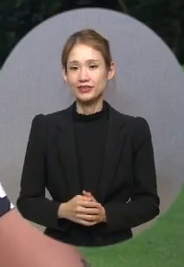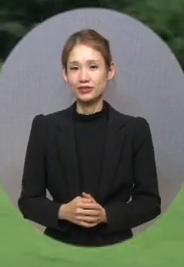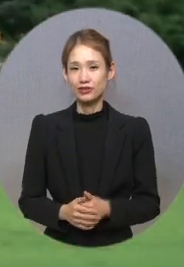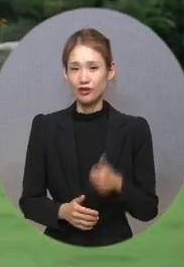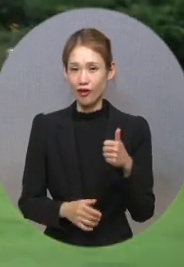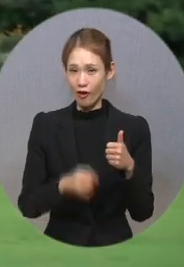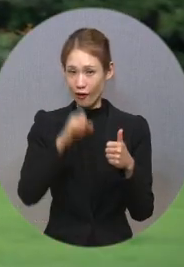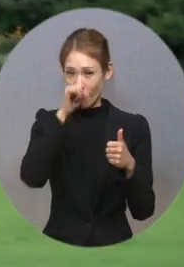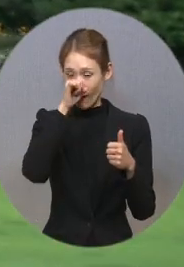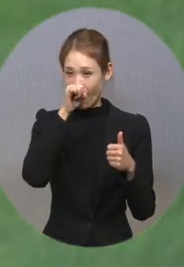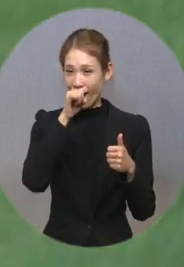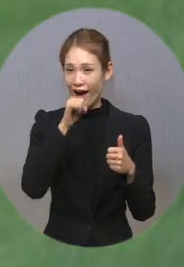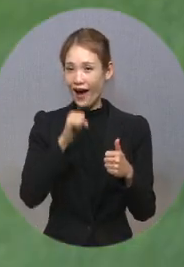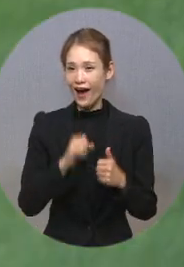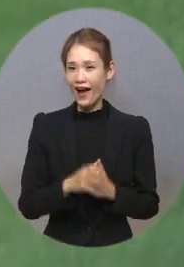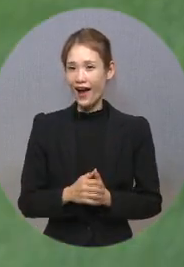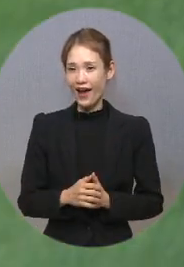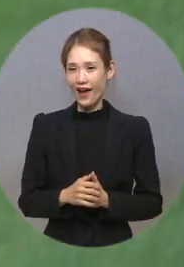굿샷. 아이고. 샷! 굿샷.